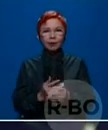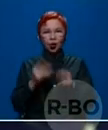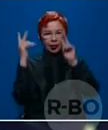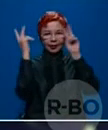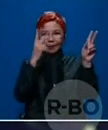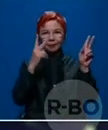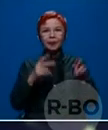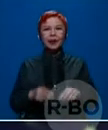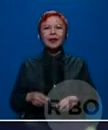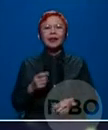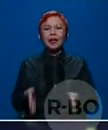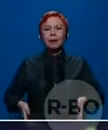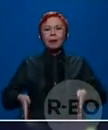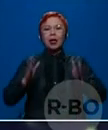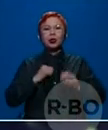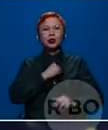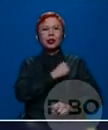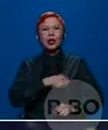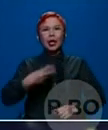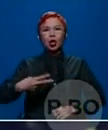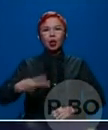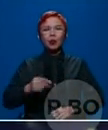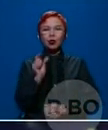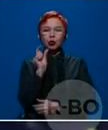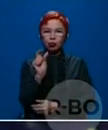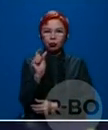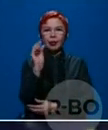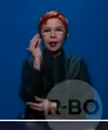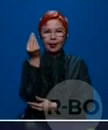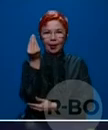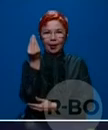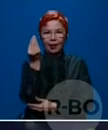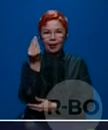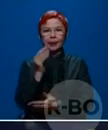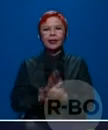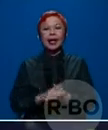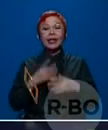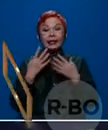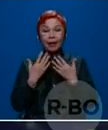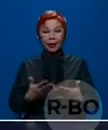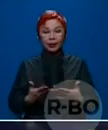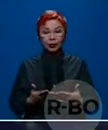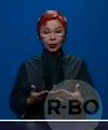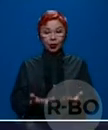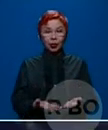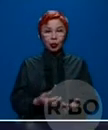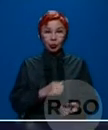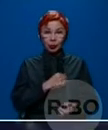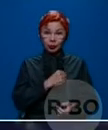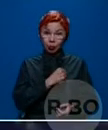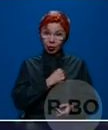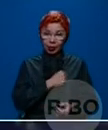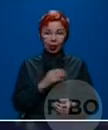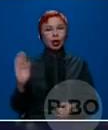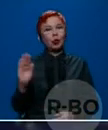ini yaitu tentang pembangunan sosial ekonomi untuk Jakarta yang dapat diturunkan ke masalah sosial ekonomi tentunya